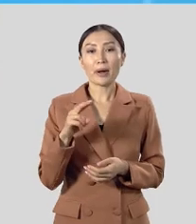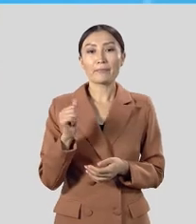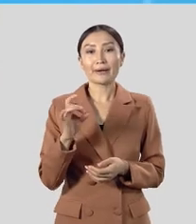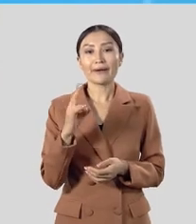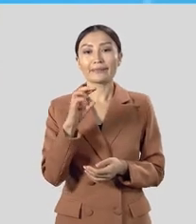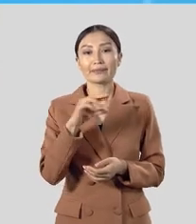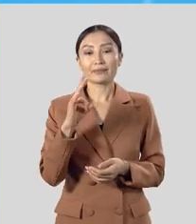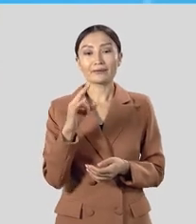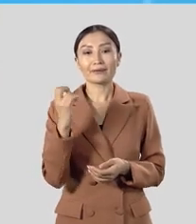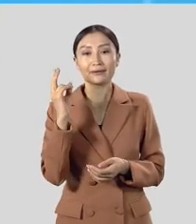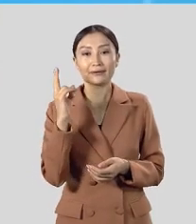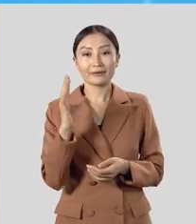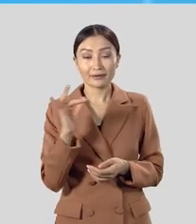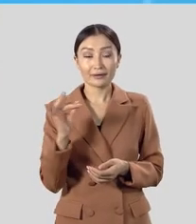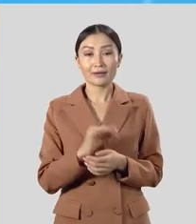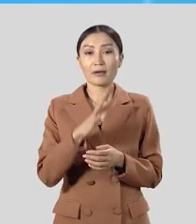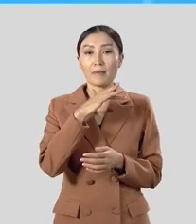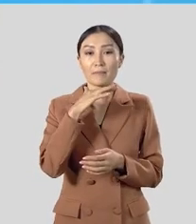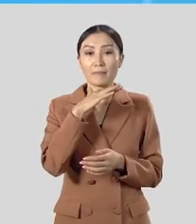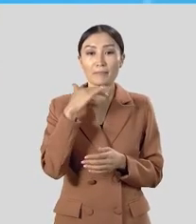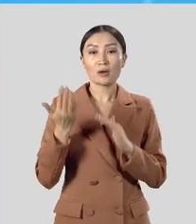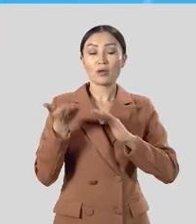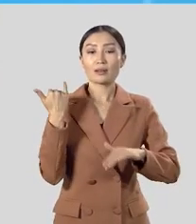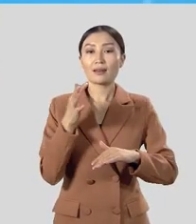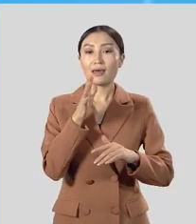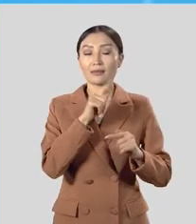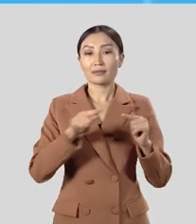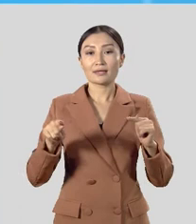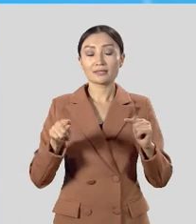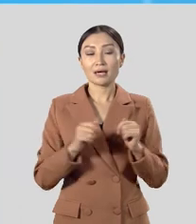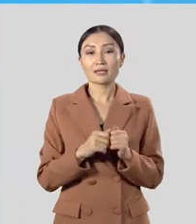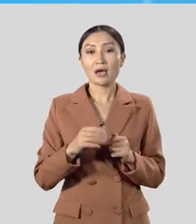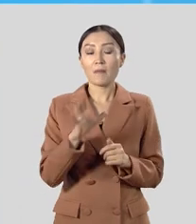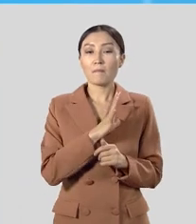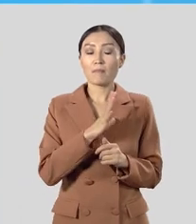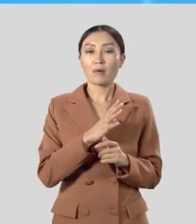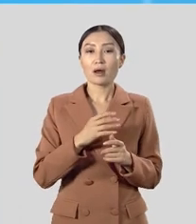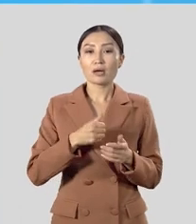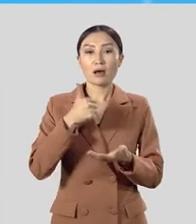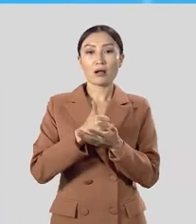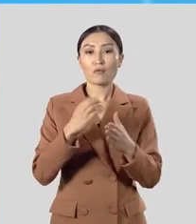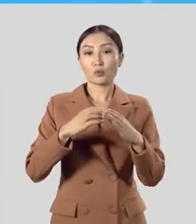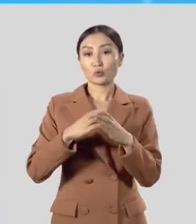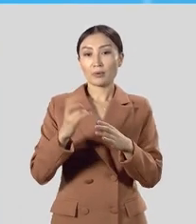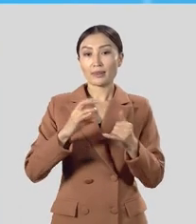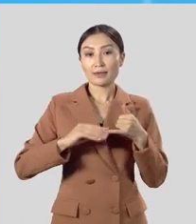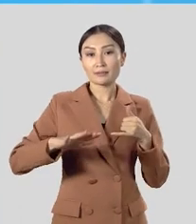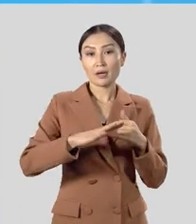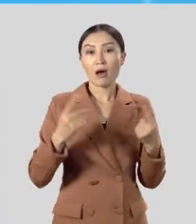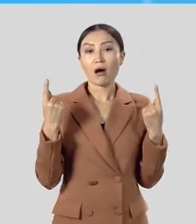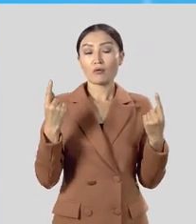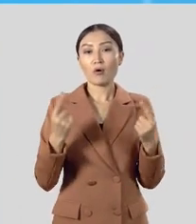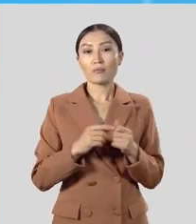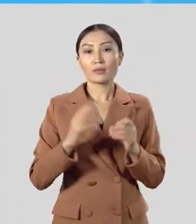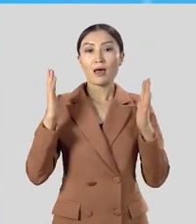Папоротники, хвощи и плауны миллионы лет назад были господствующими группами на Земле и огромными